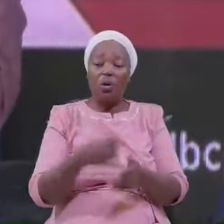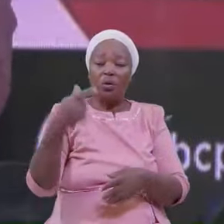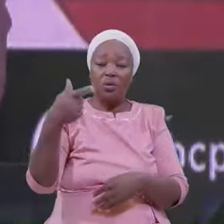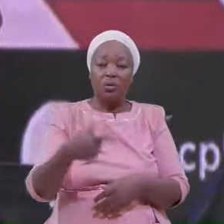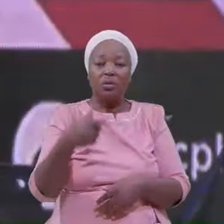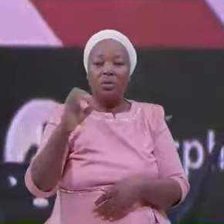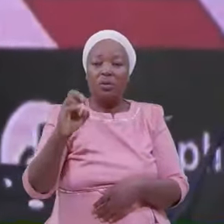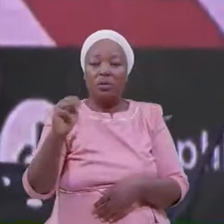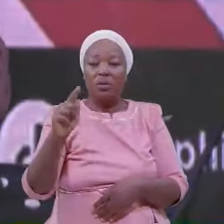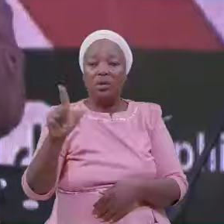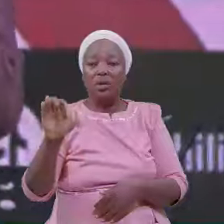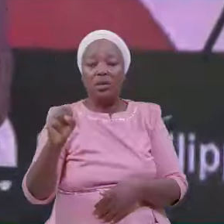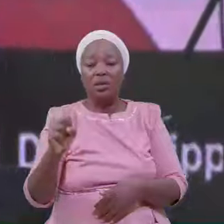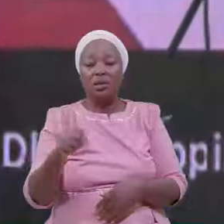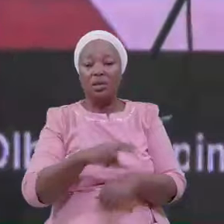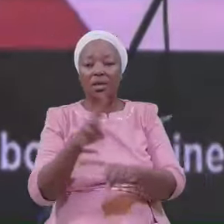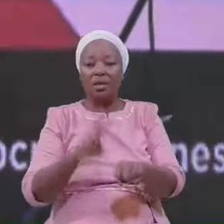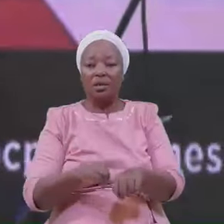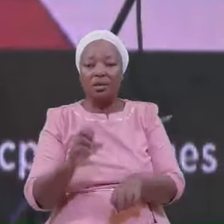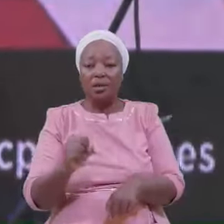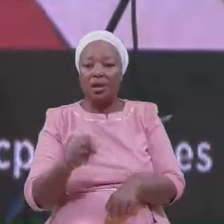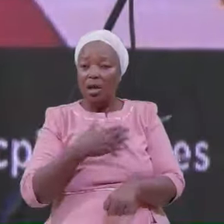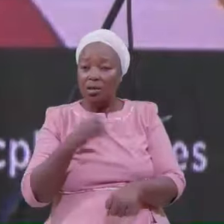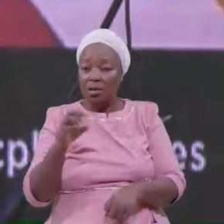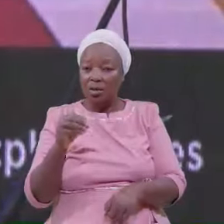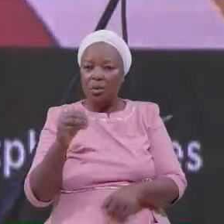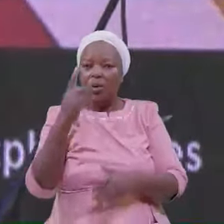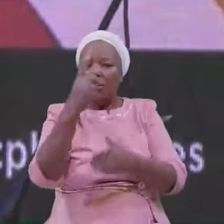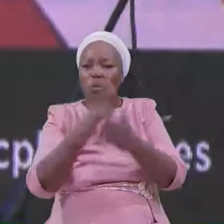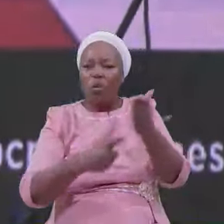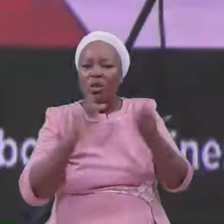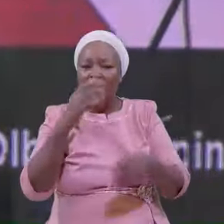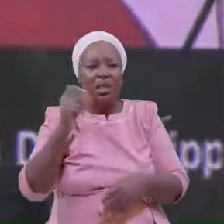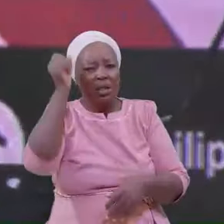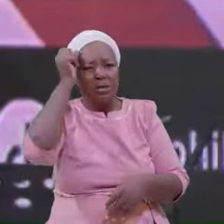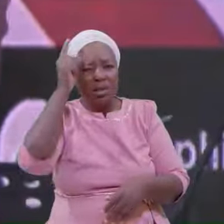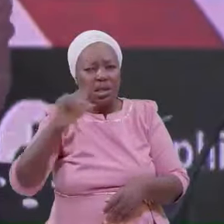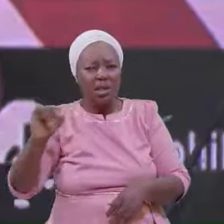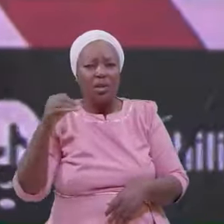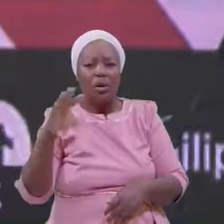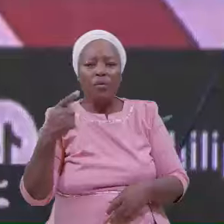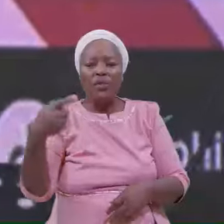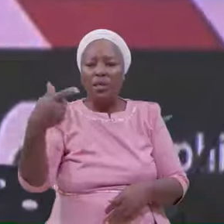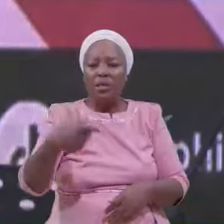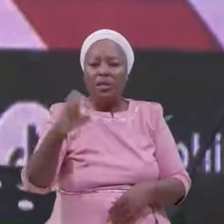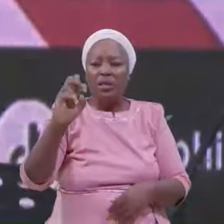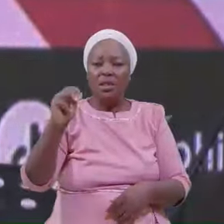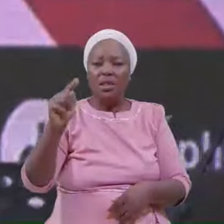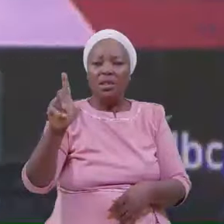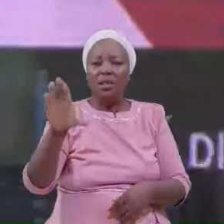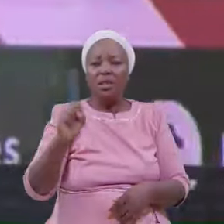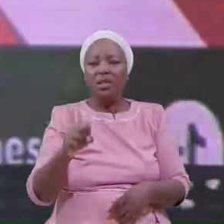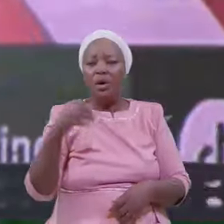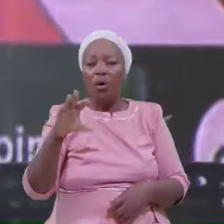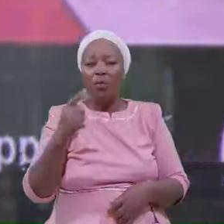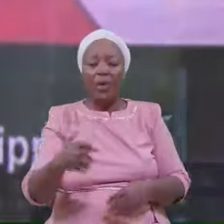din. And so, what's the perception of the Gentiles of the power,